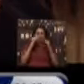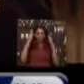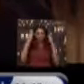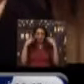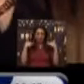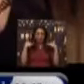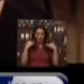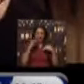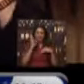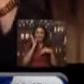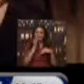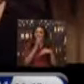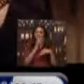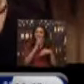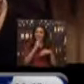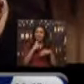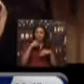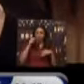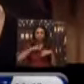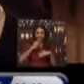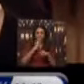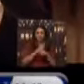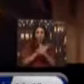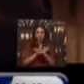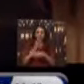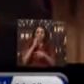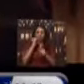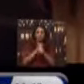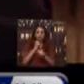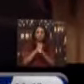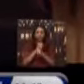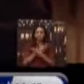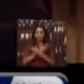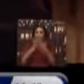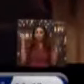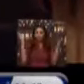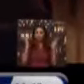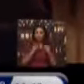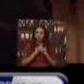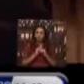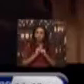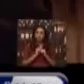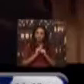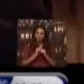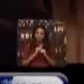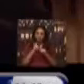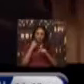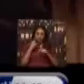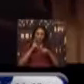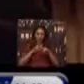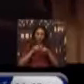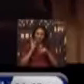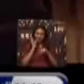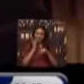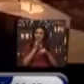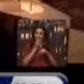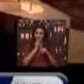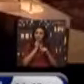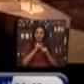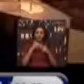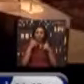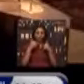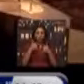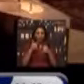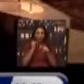فلما بيشوفوا هبيس بتعمل ايه مش بيصدقوا ان انا فعلا كنت حالتي تعبانه جدا جدا. لكن